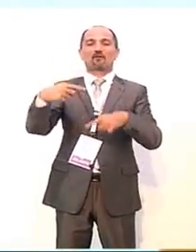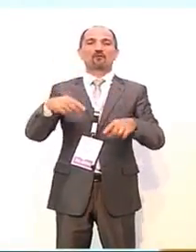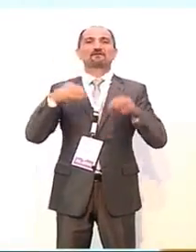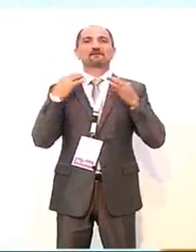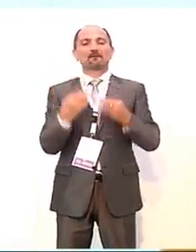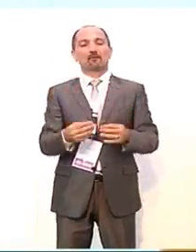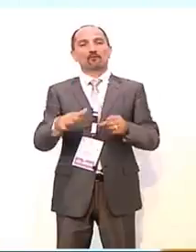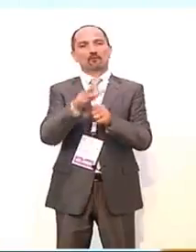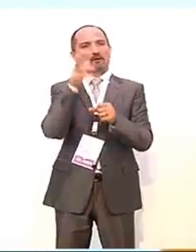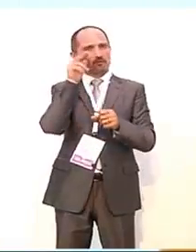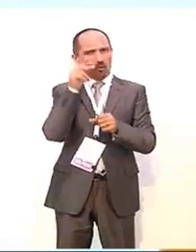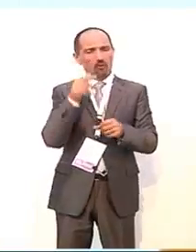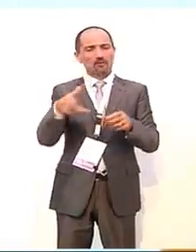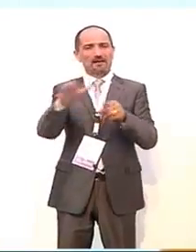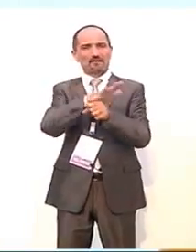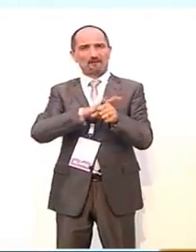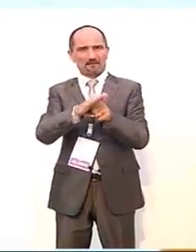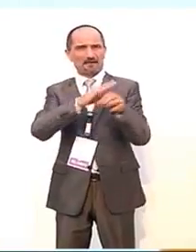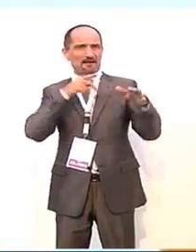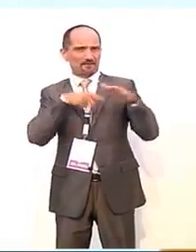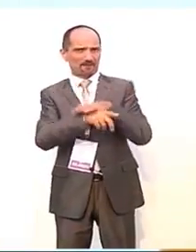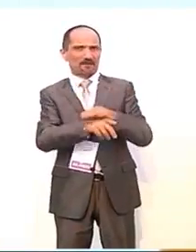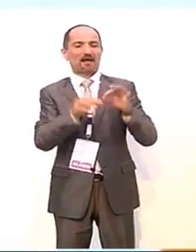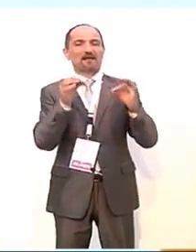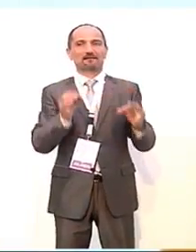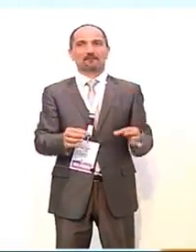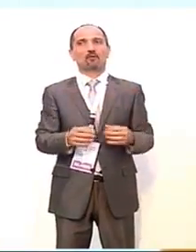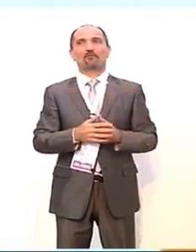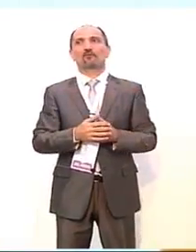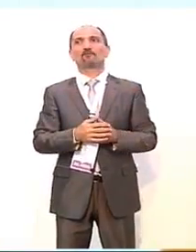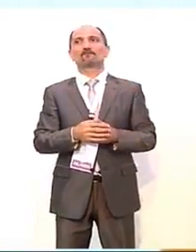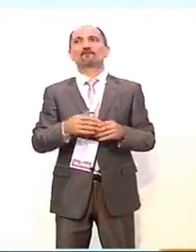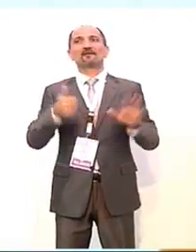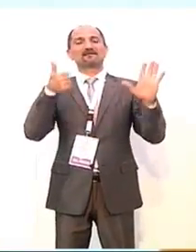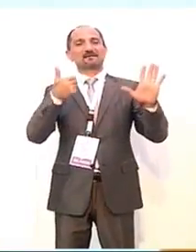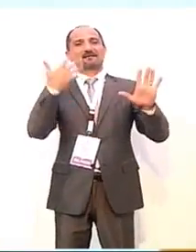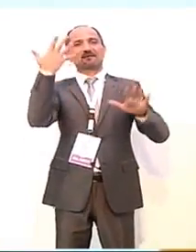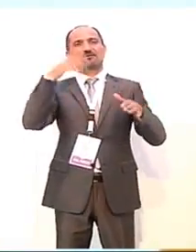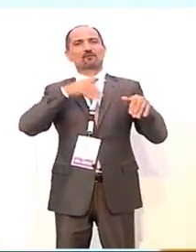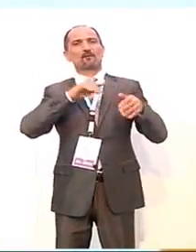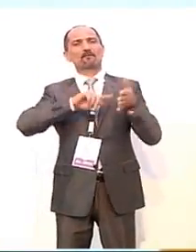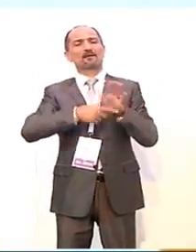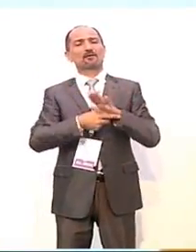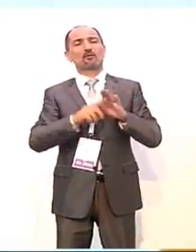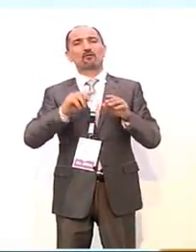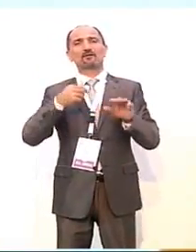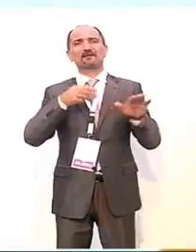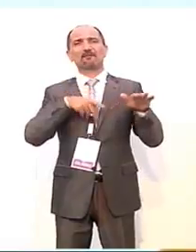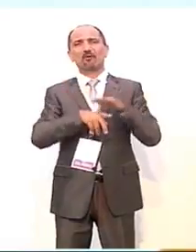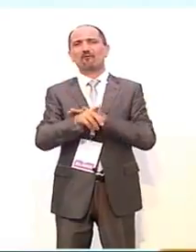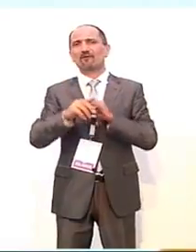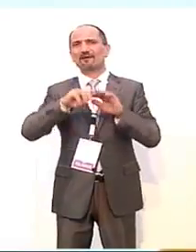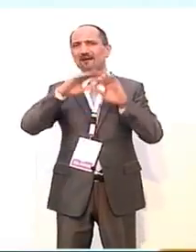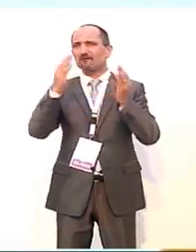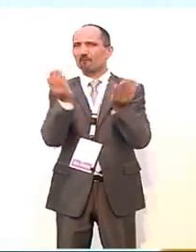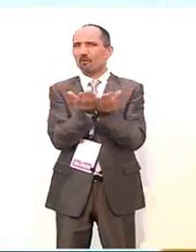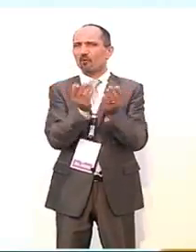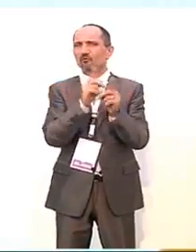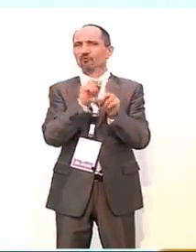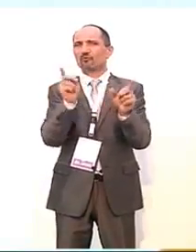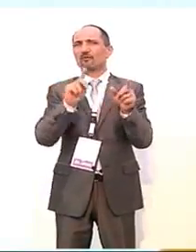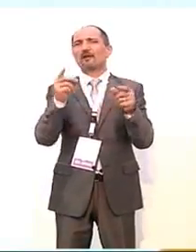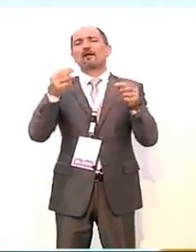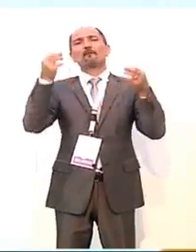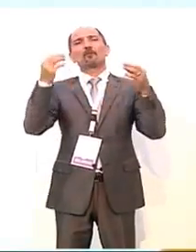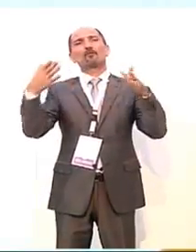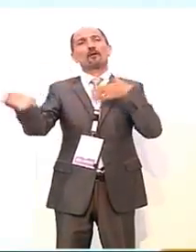le famiglie e così gli immigrati. Gli immigrati, 65 milioni di profughi forzati nel mondo, non è un'emergenza, è un